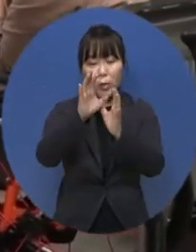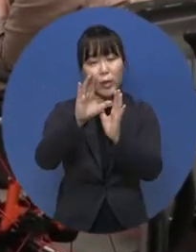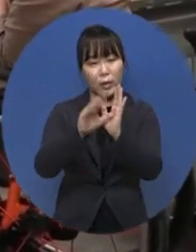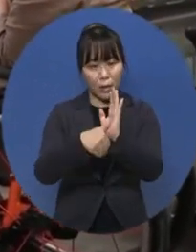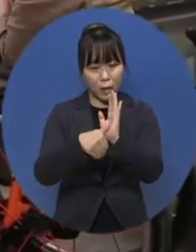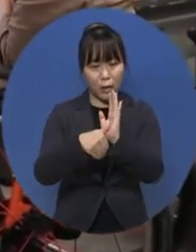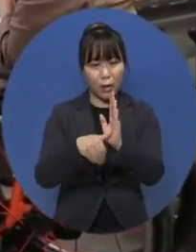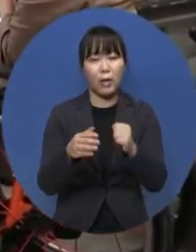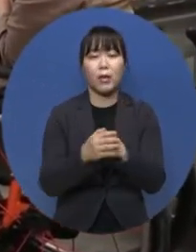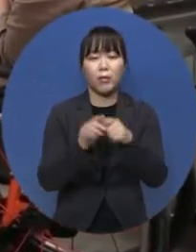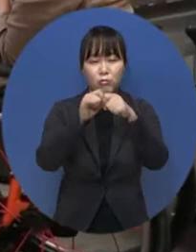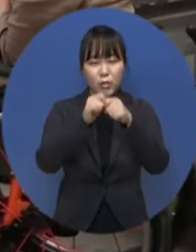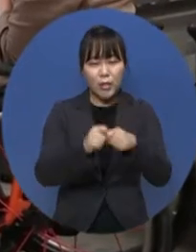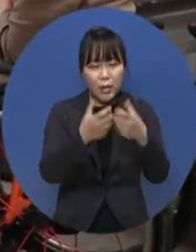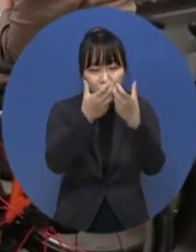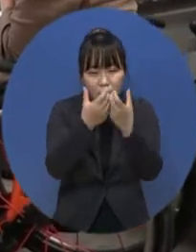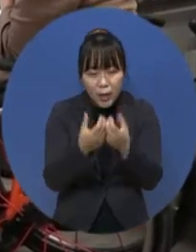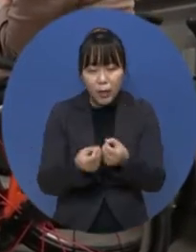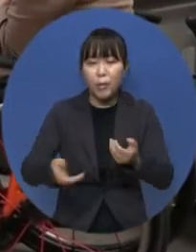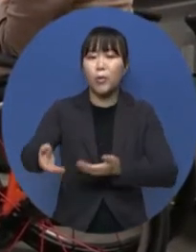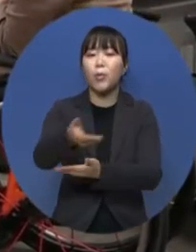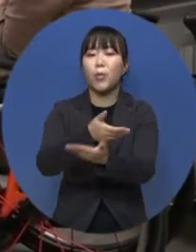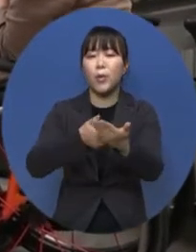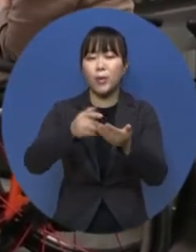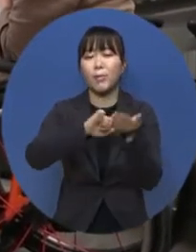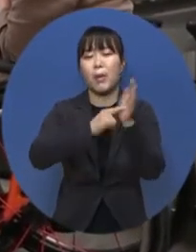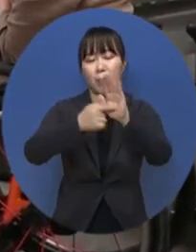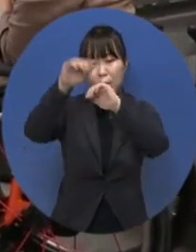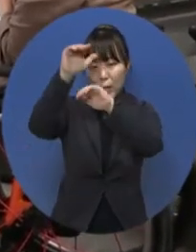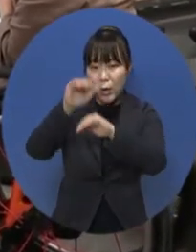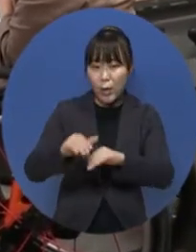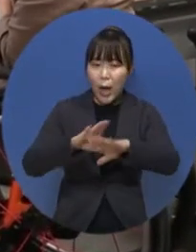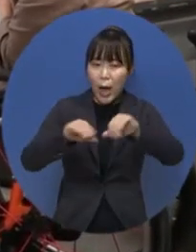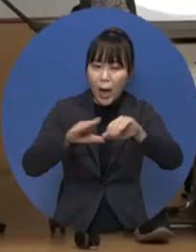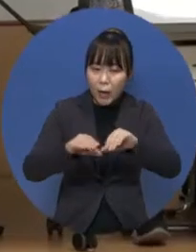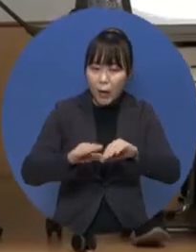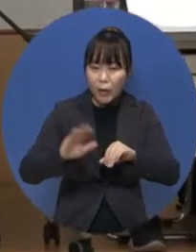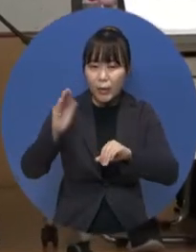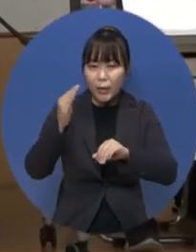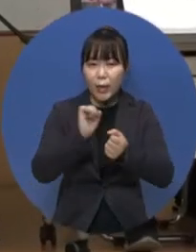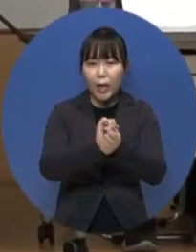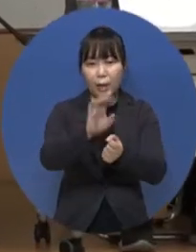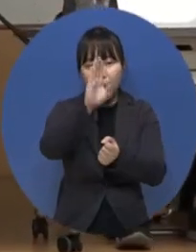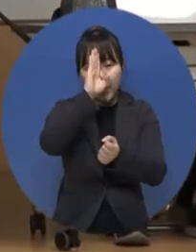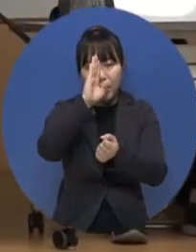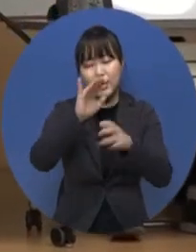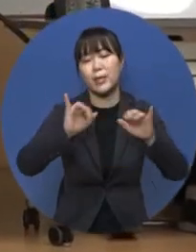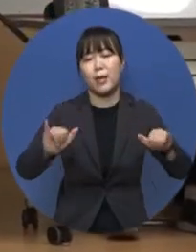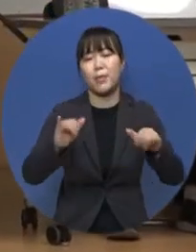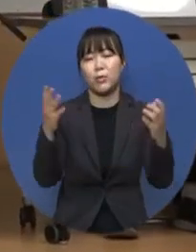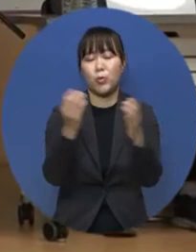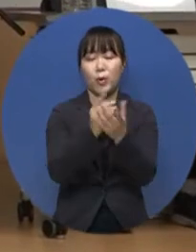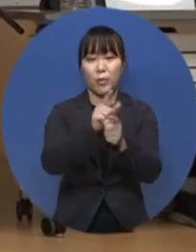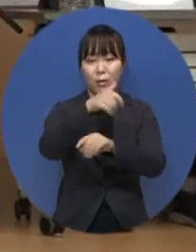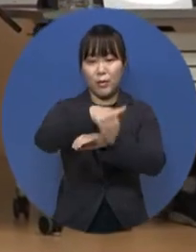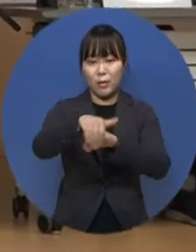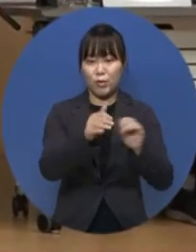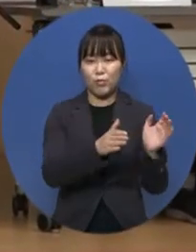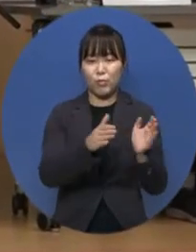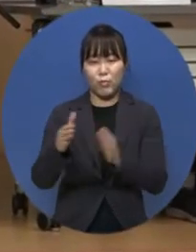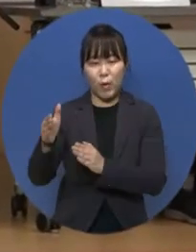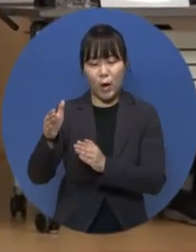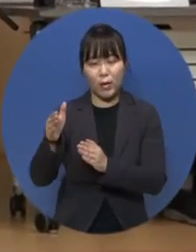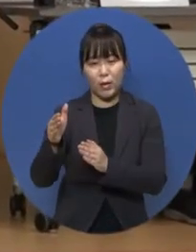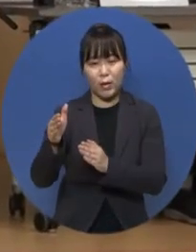구체적인 실태와 사례가 공유되었던 발표 내용들이 해결되는 감염병 예방 종합대책이 마련되는